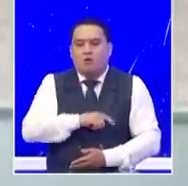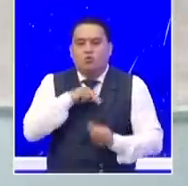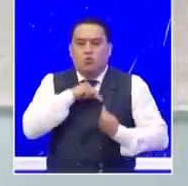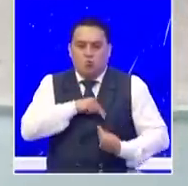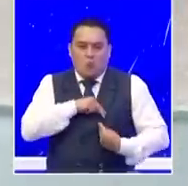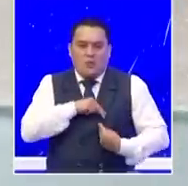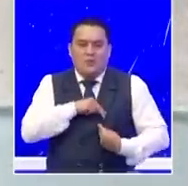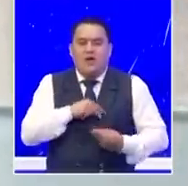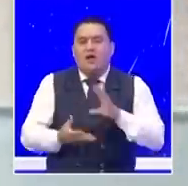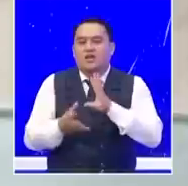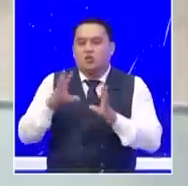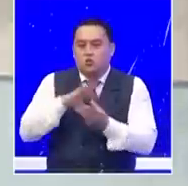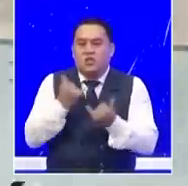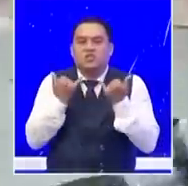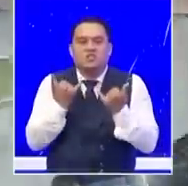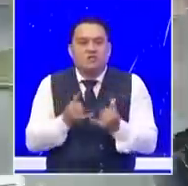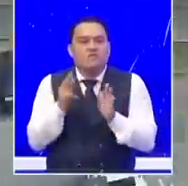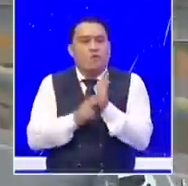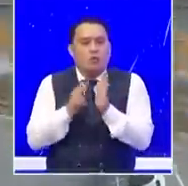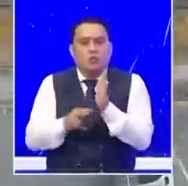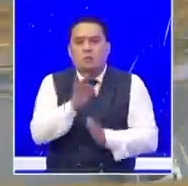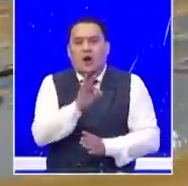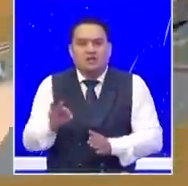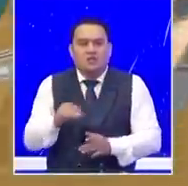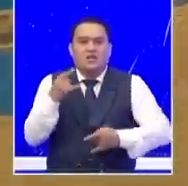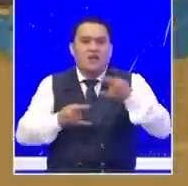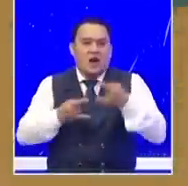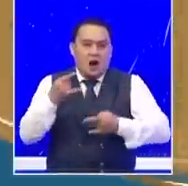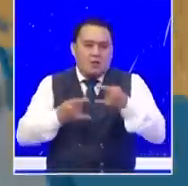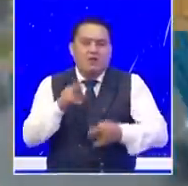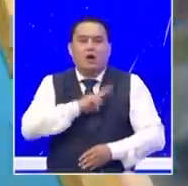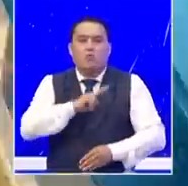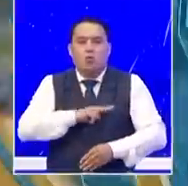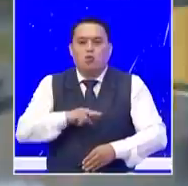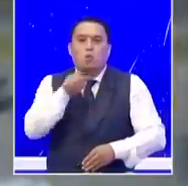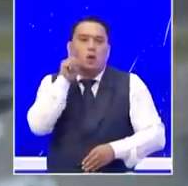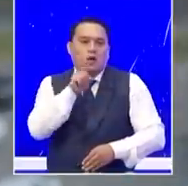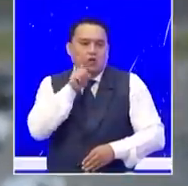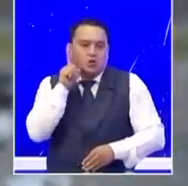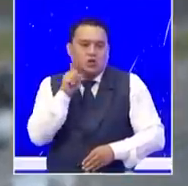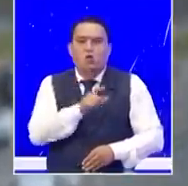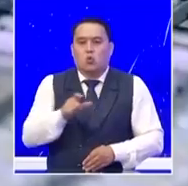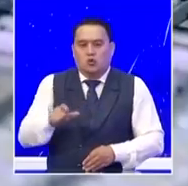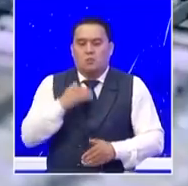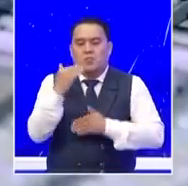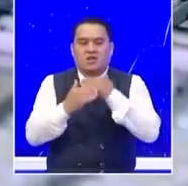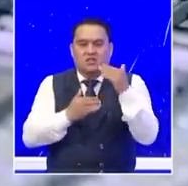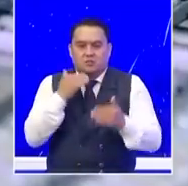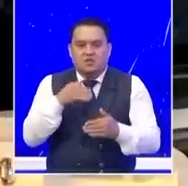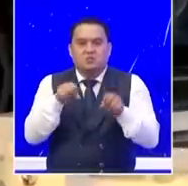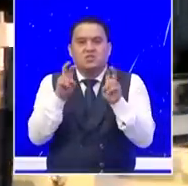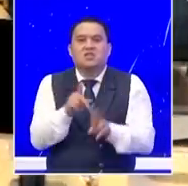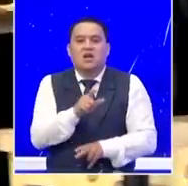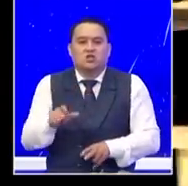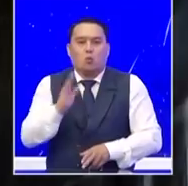труду. Результат. Сейчас почти 80% телеканала ЖТСУ формируют именно молодые и перспективные кадры,